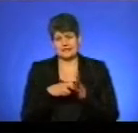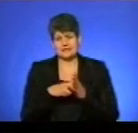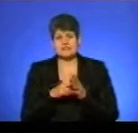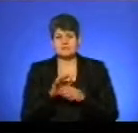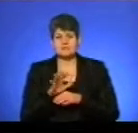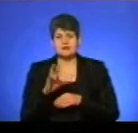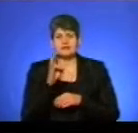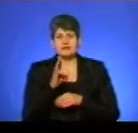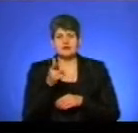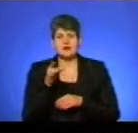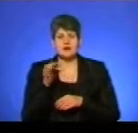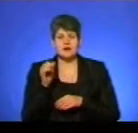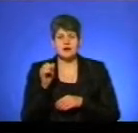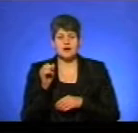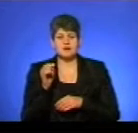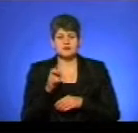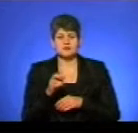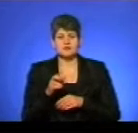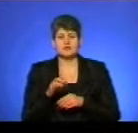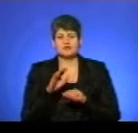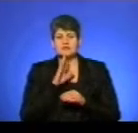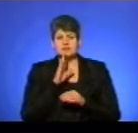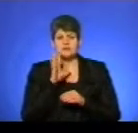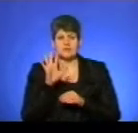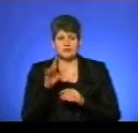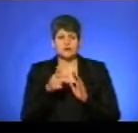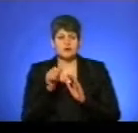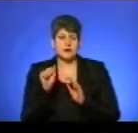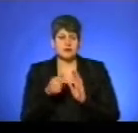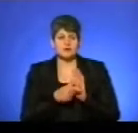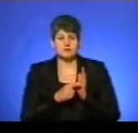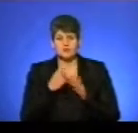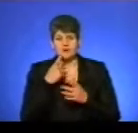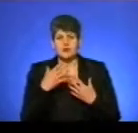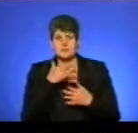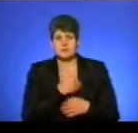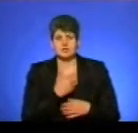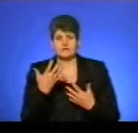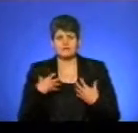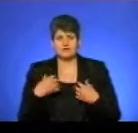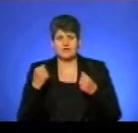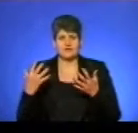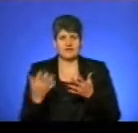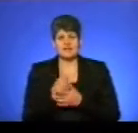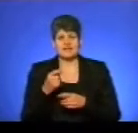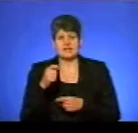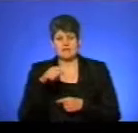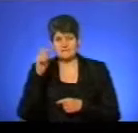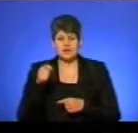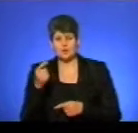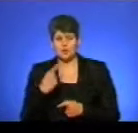відправила Наталя Граб, учениця 5 А-класу, і вона військовим написала: «Бажаю вам здоров'я, щастя, вигравайте війну і